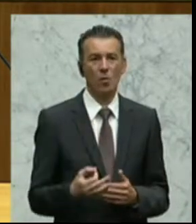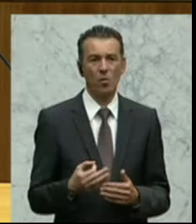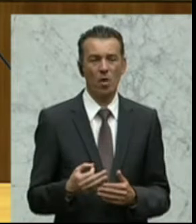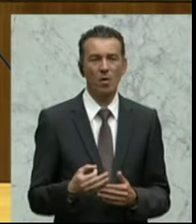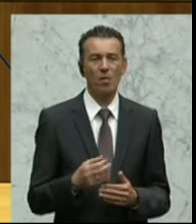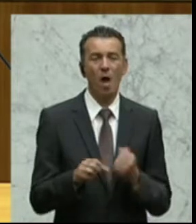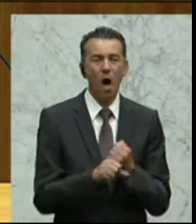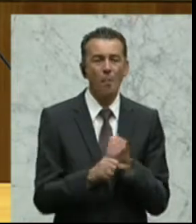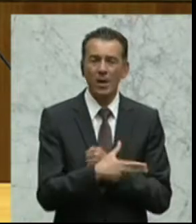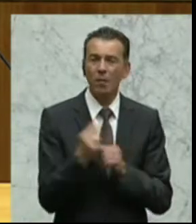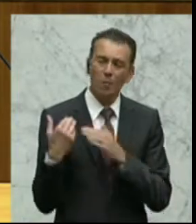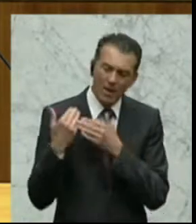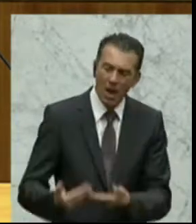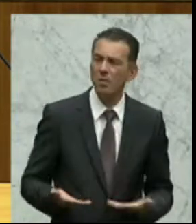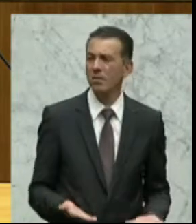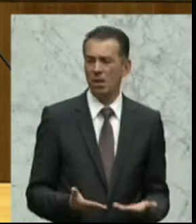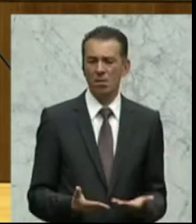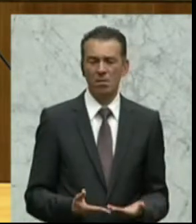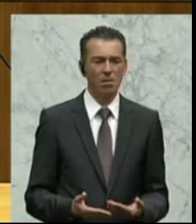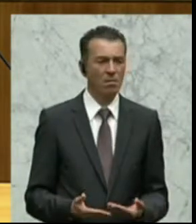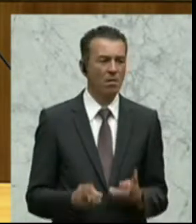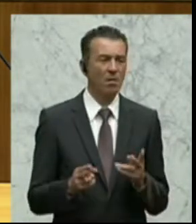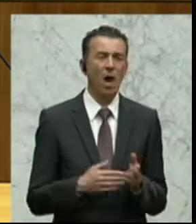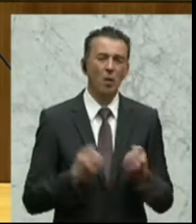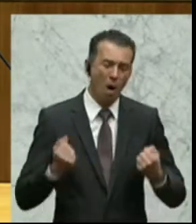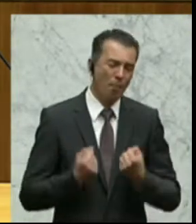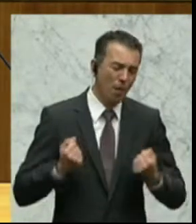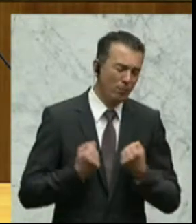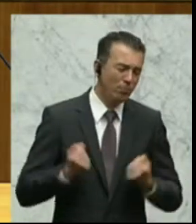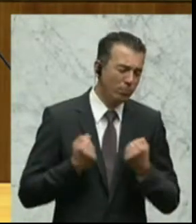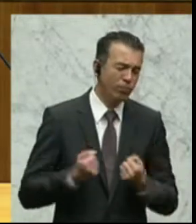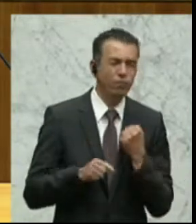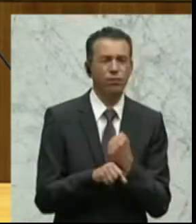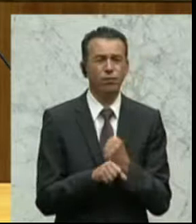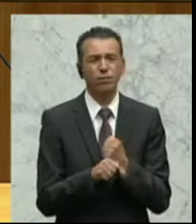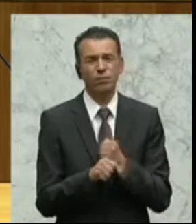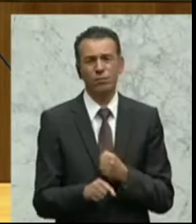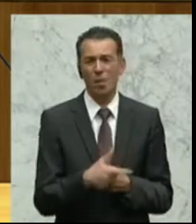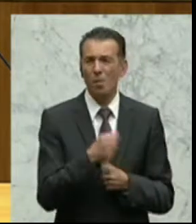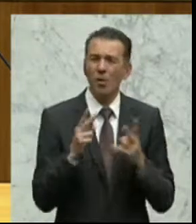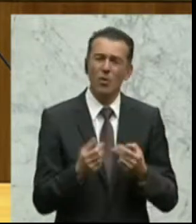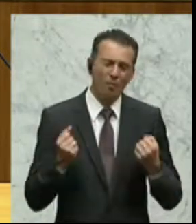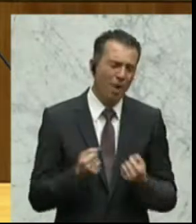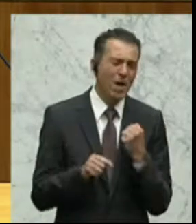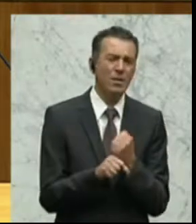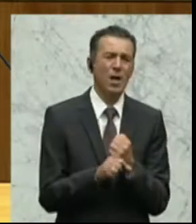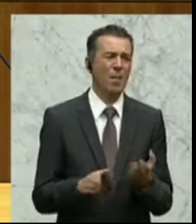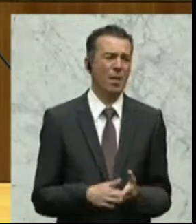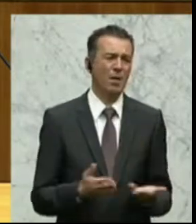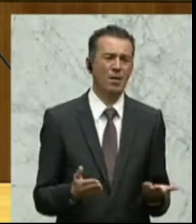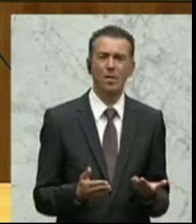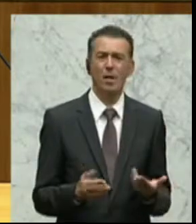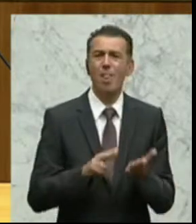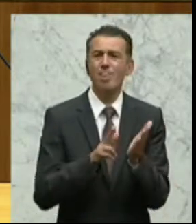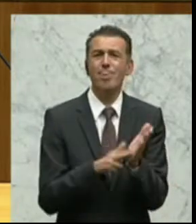Land. Die können noch so fleißig arbeiten. Die Menschen in diesem Land können noch so fleißig arbeiten. Es bleibt unterm Strich zu wenig